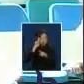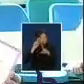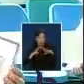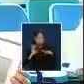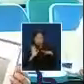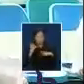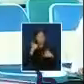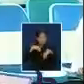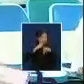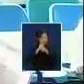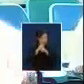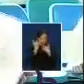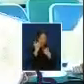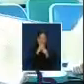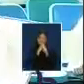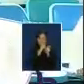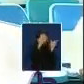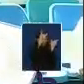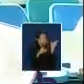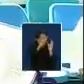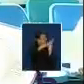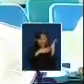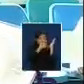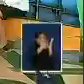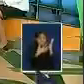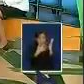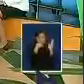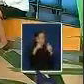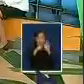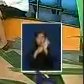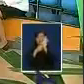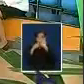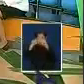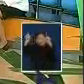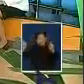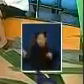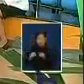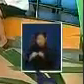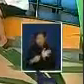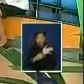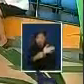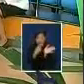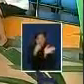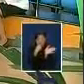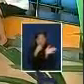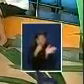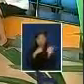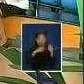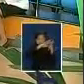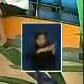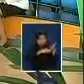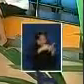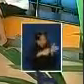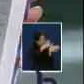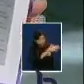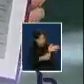งสร้างของโรคมือเท้าปากแบบที่ผมอยู่ในมือขณะนี้นะครับว่าอาการเป็นอย่างไรข้อบ่งชี้ในการรักษาเป็นอย่างไรให้กับแ